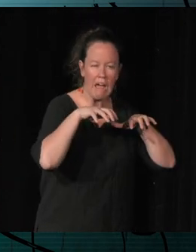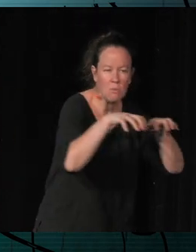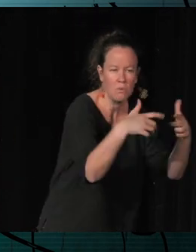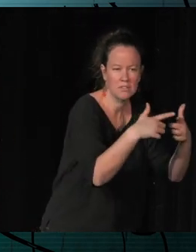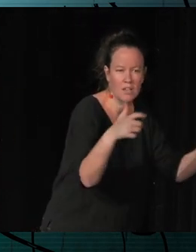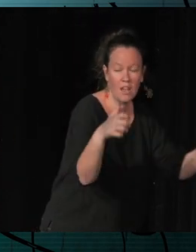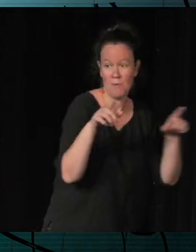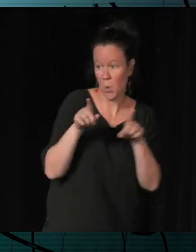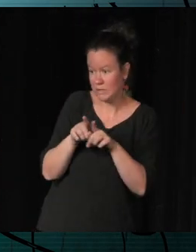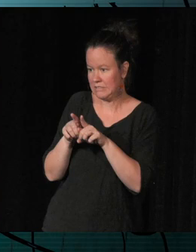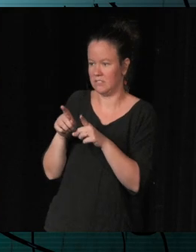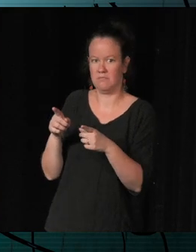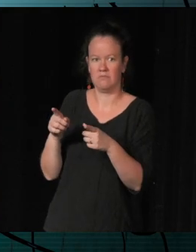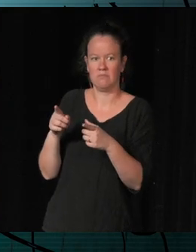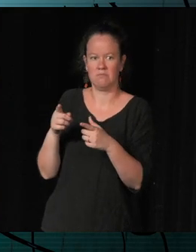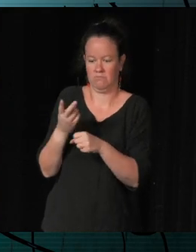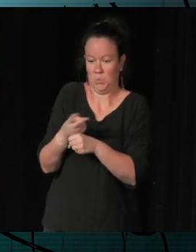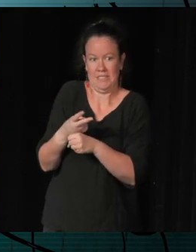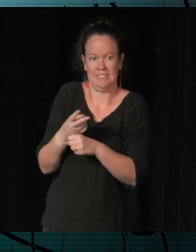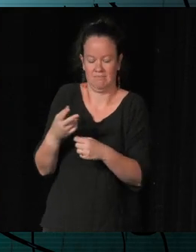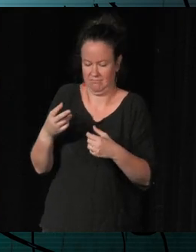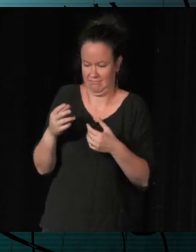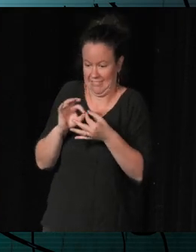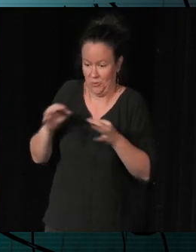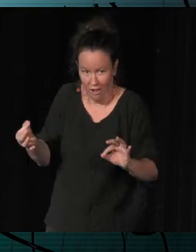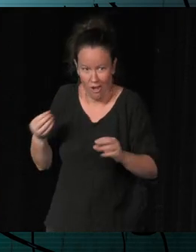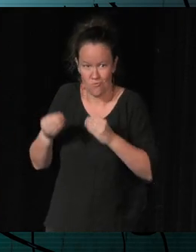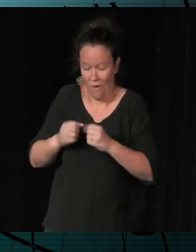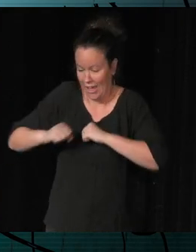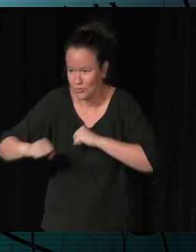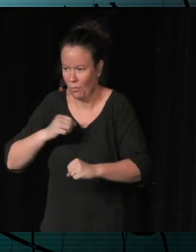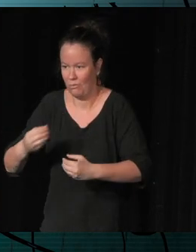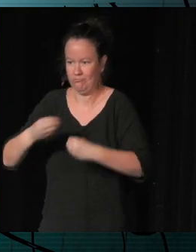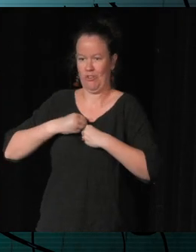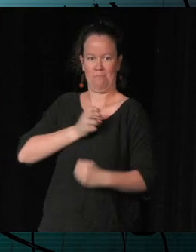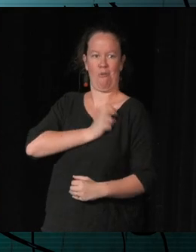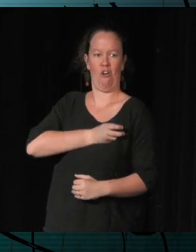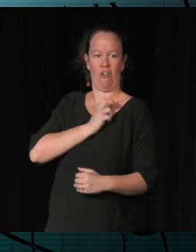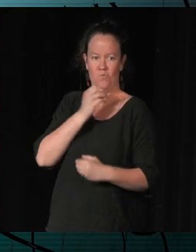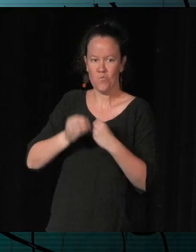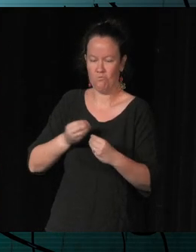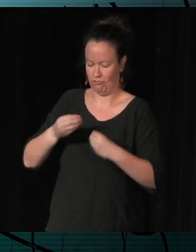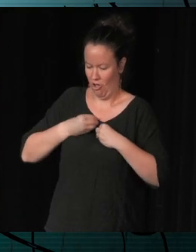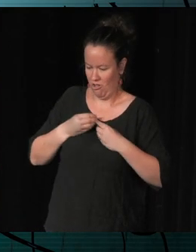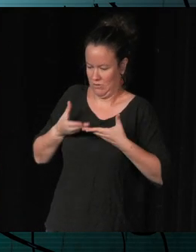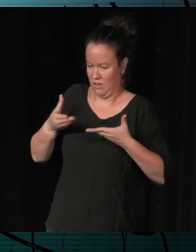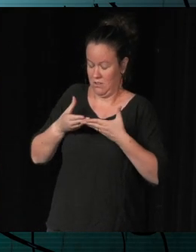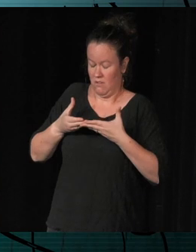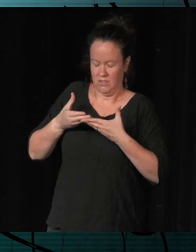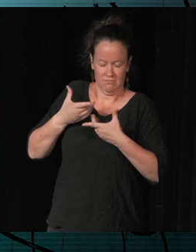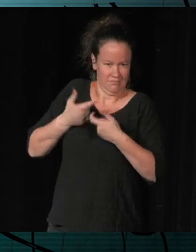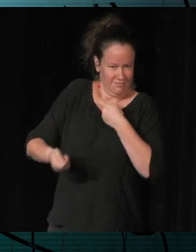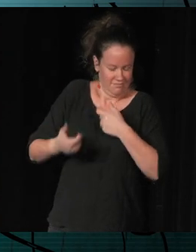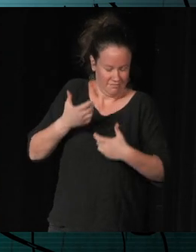déployer de nouveaux outils pour faire stresser le joueur ou le le mettre dans une position d'inconfort est-ce que tu peux nous en parler de ça des des idées en fait de game